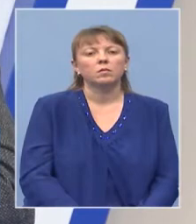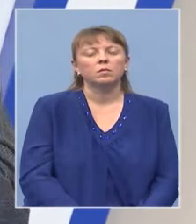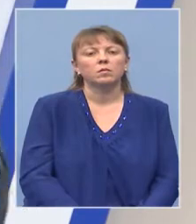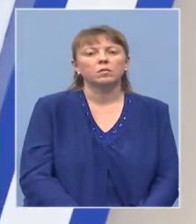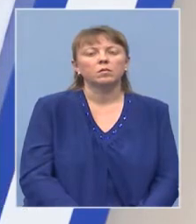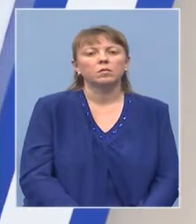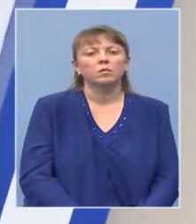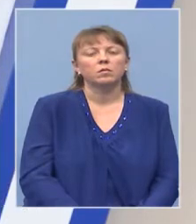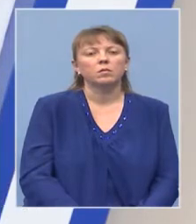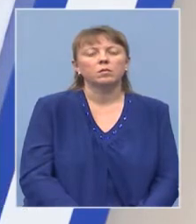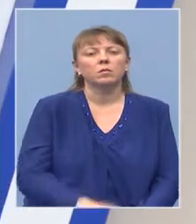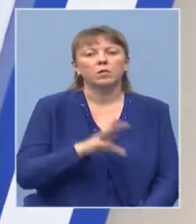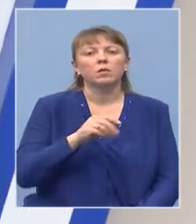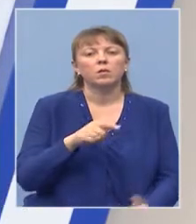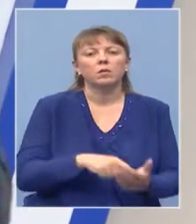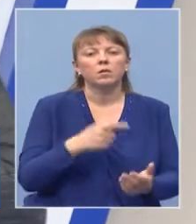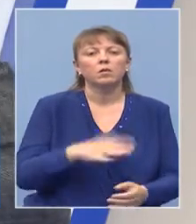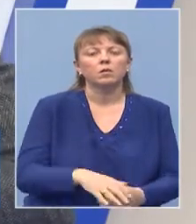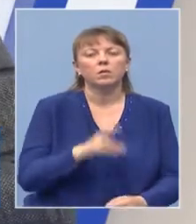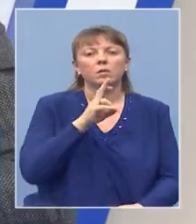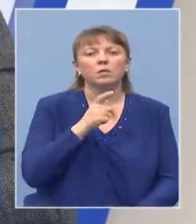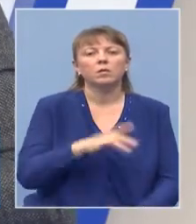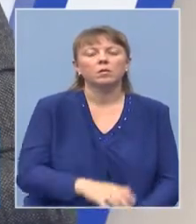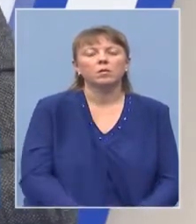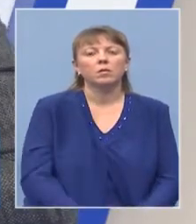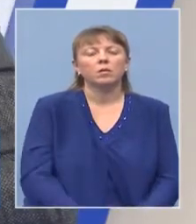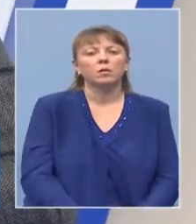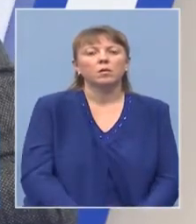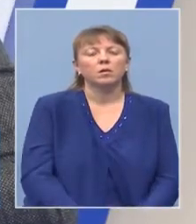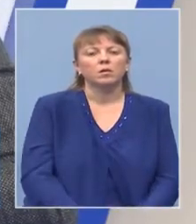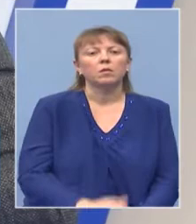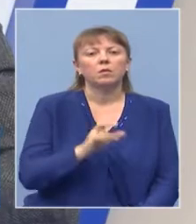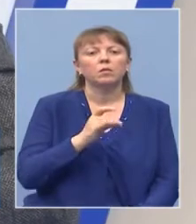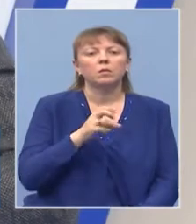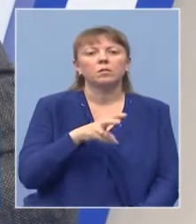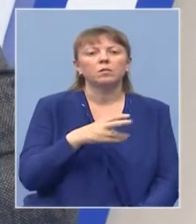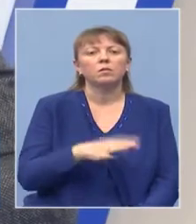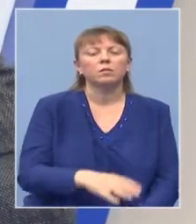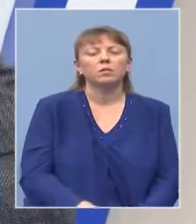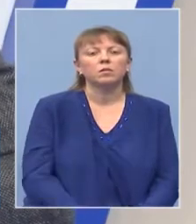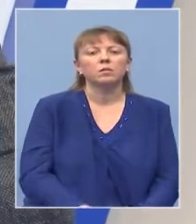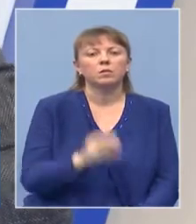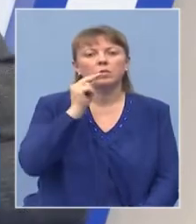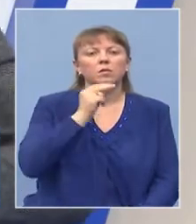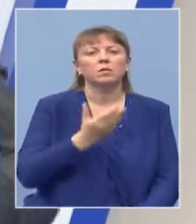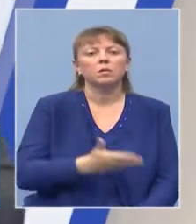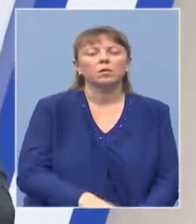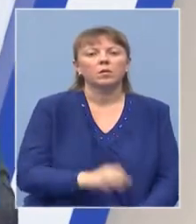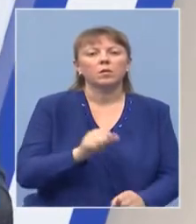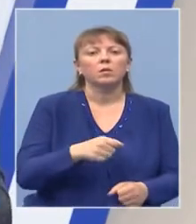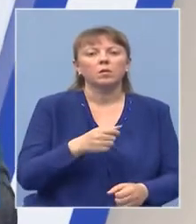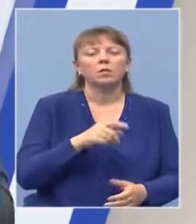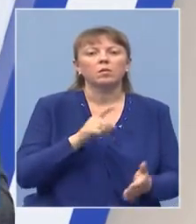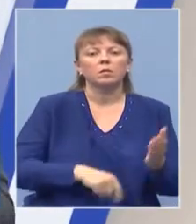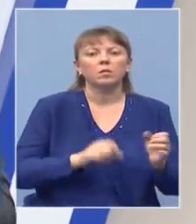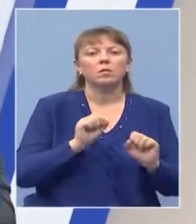компетентны во всех вопросах, которые касаются госуслуг, в том числе и на колл-центре, какое они обучение проходят, насколько можно